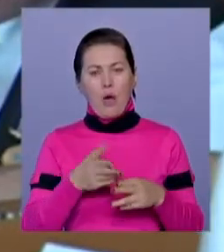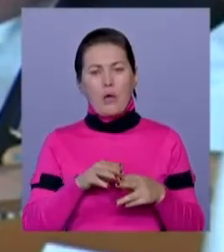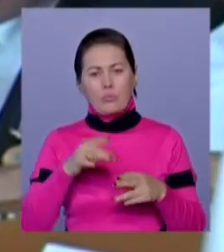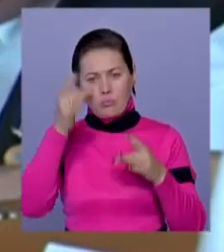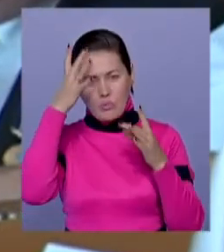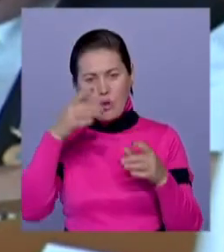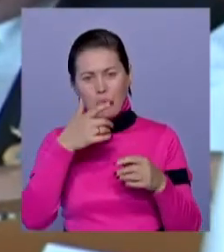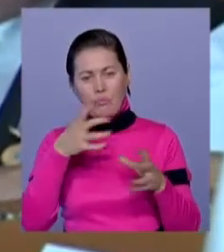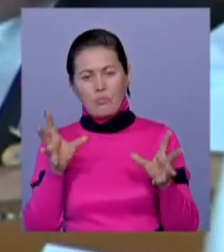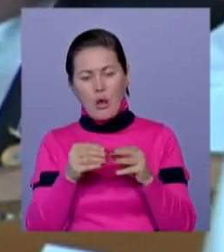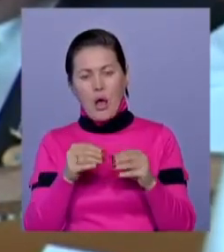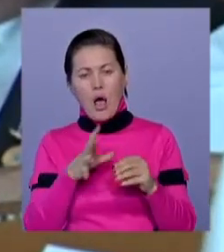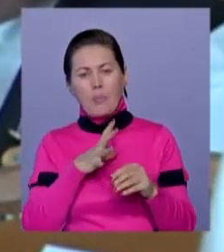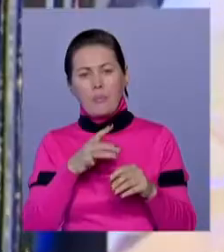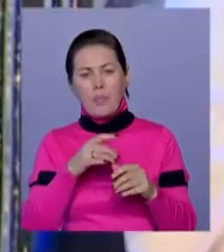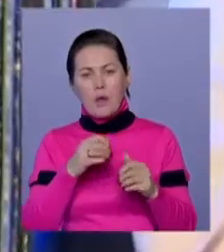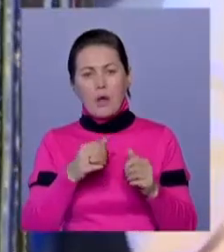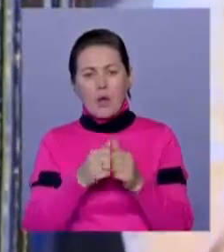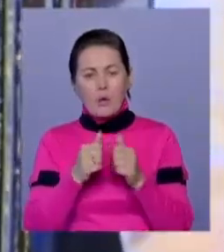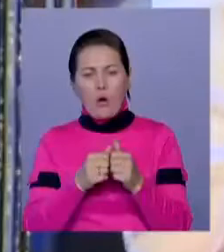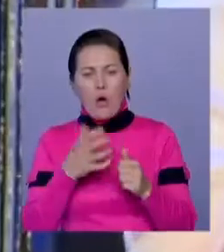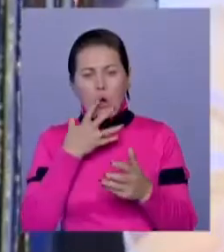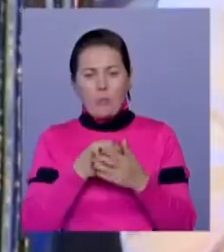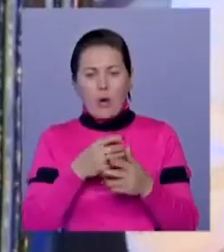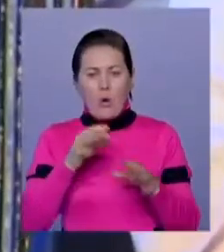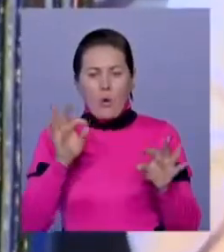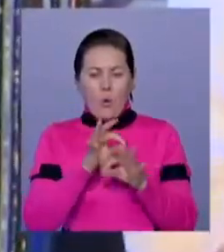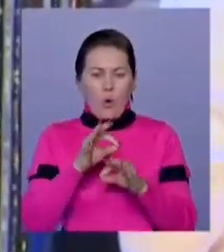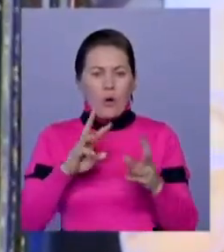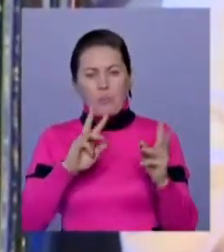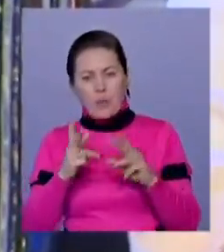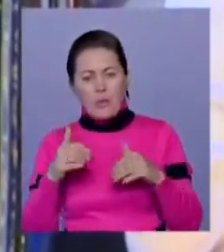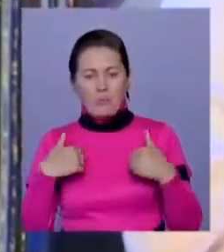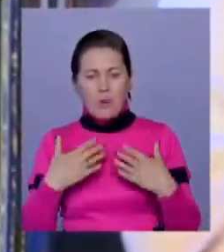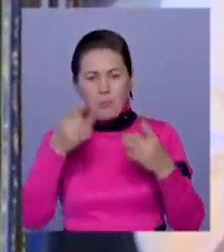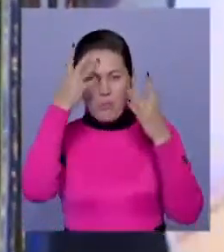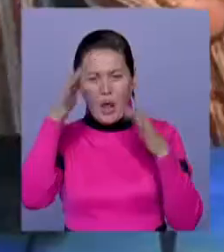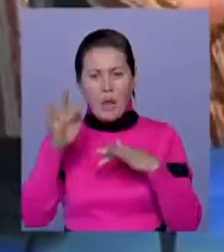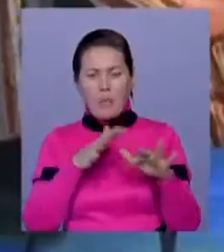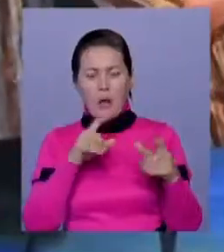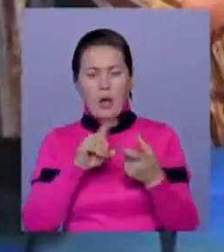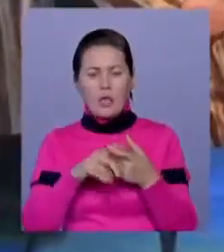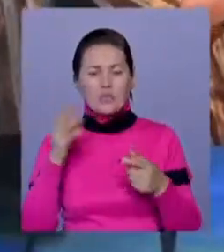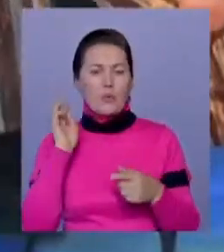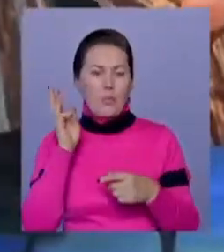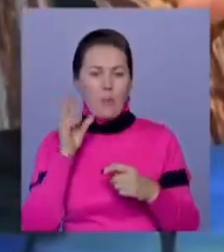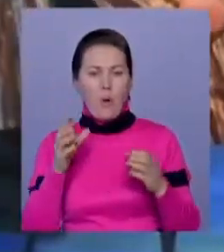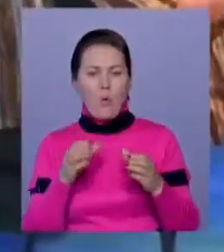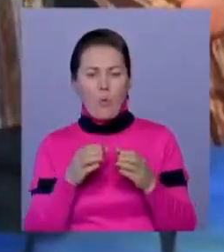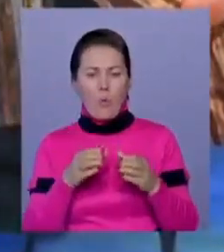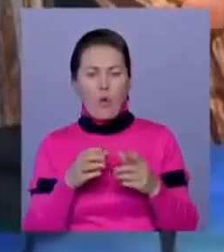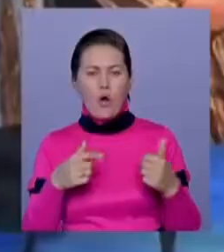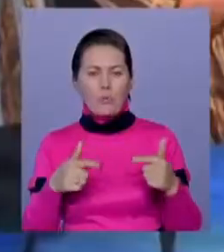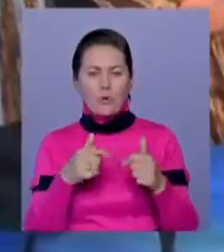Этномәдени бірлестік өкілдері бауырлас елдің өлең билері мен әдеби қойылымдарын қойды. Мәдени шараға қатысқан дипломатиялық корпусы